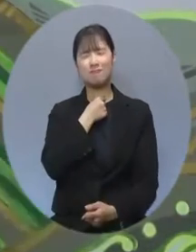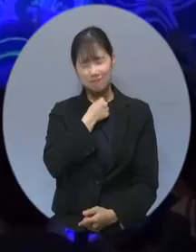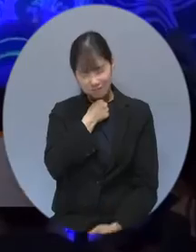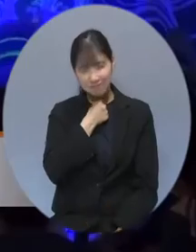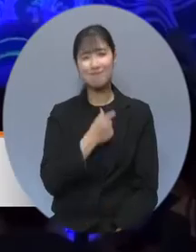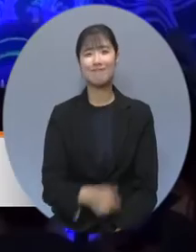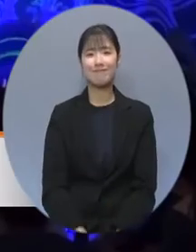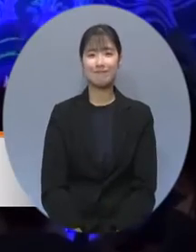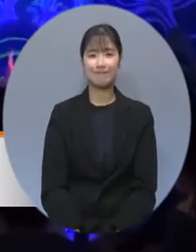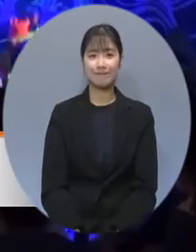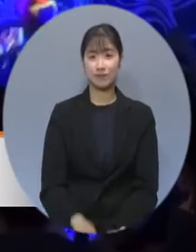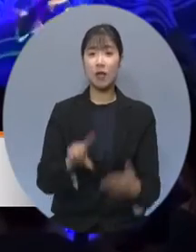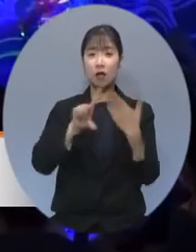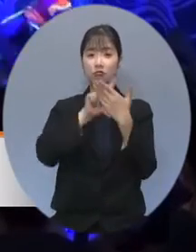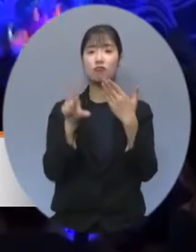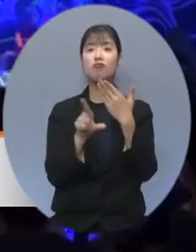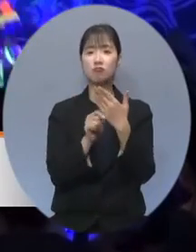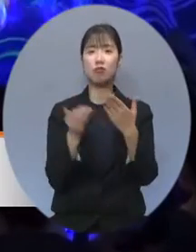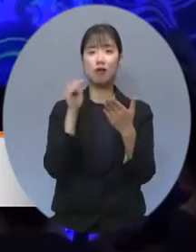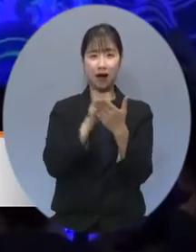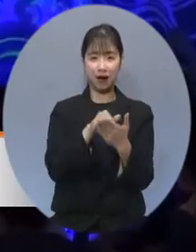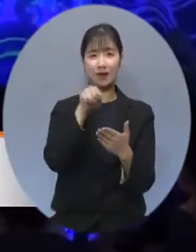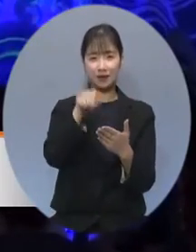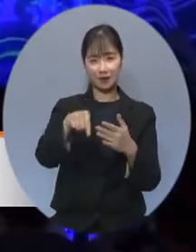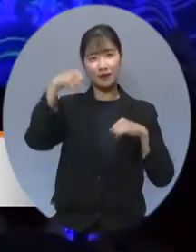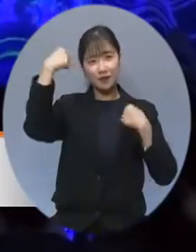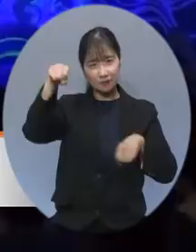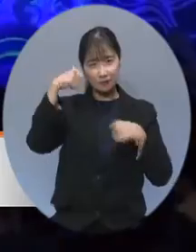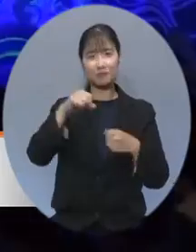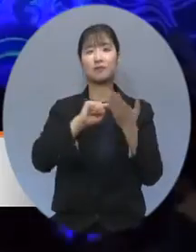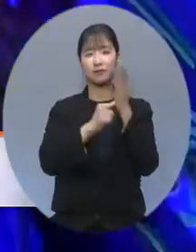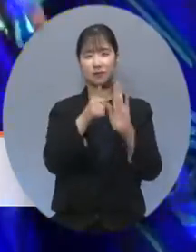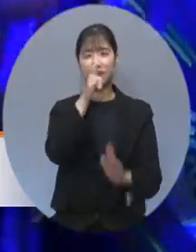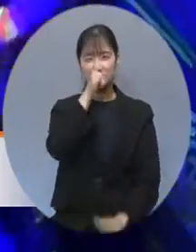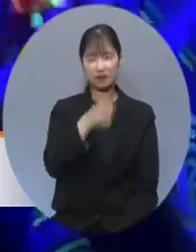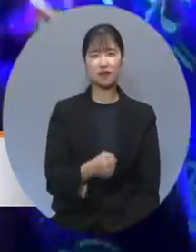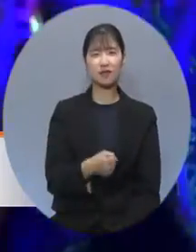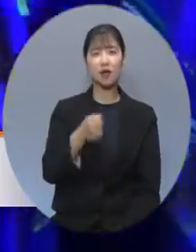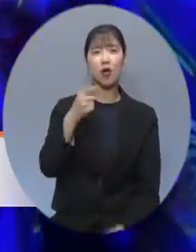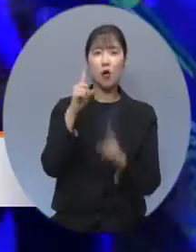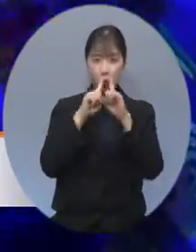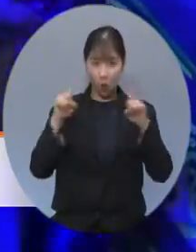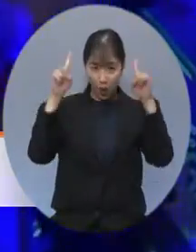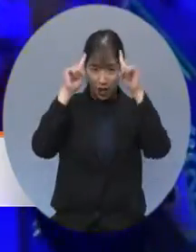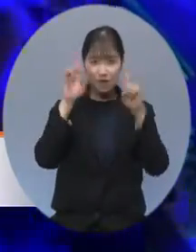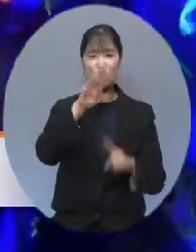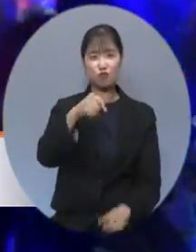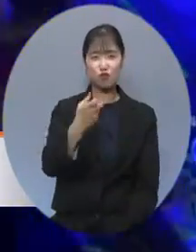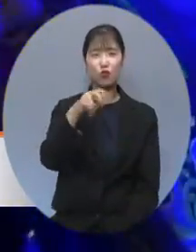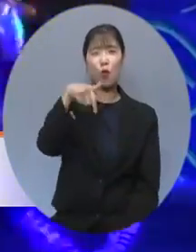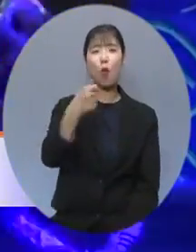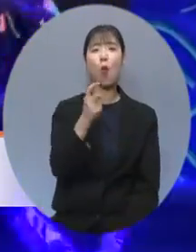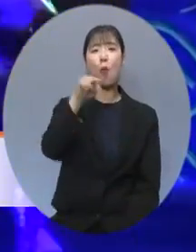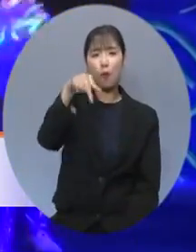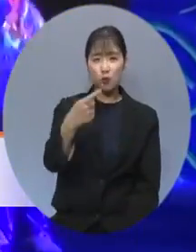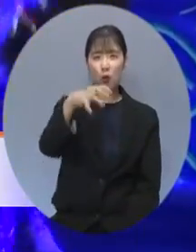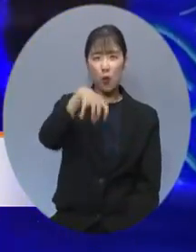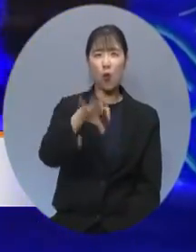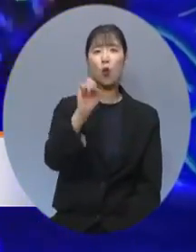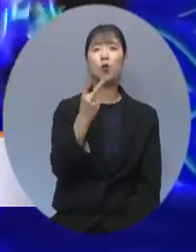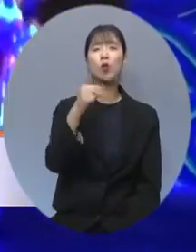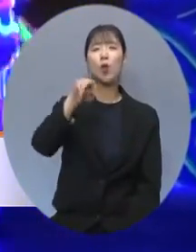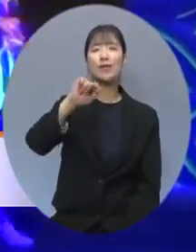감사하겠습니다. 9월까지 진행되는 이번 공연은 격포 도적골과 개섬의 도깨비불, 곰소와 직소폭포에서